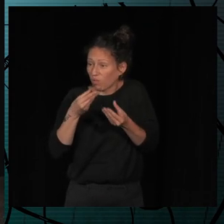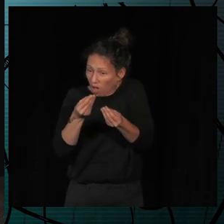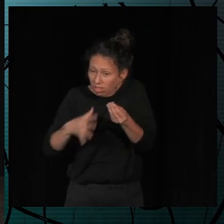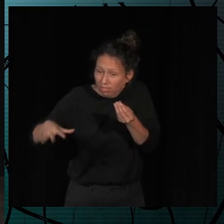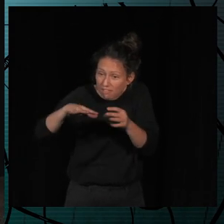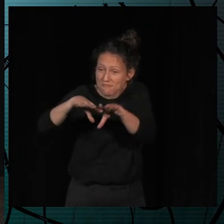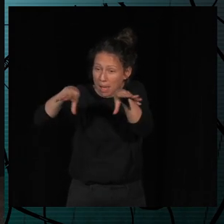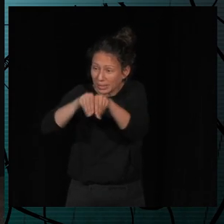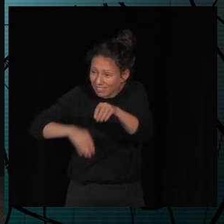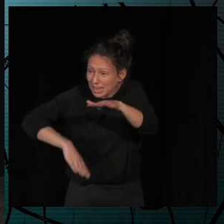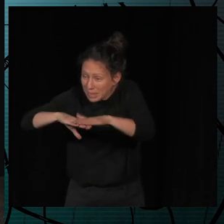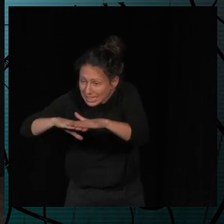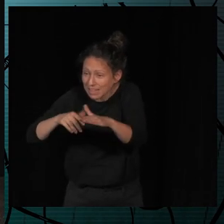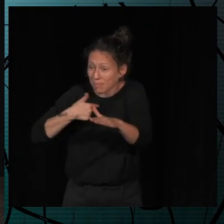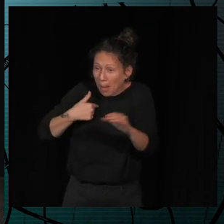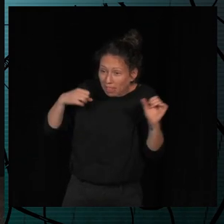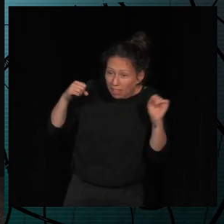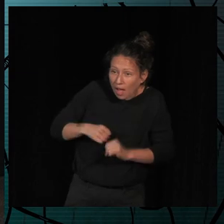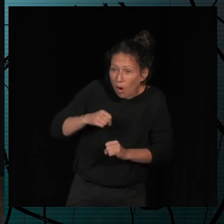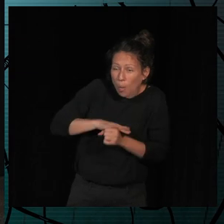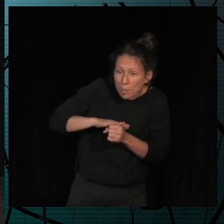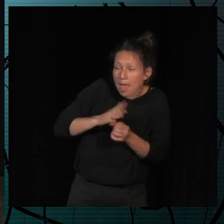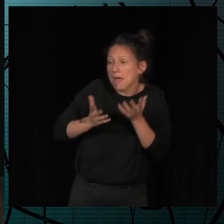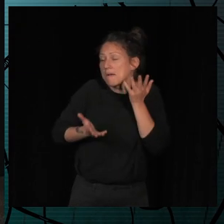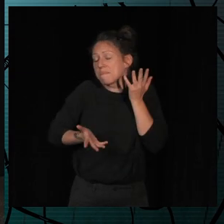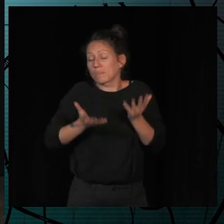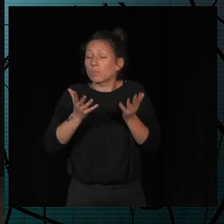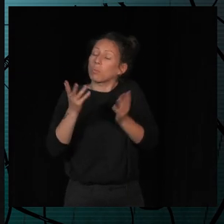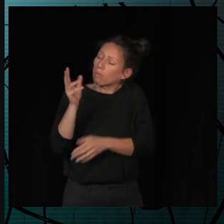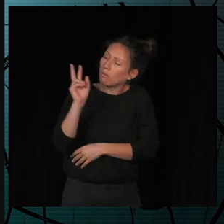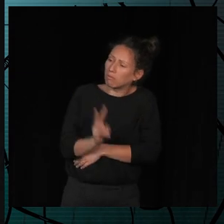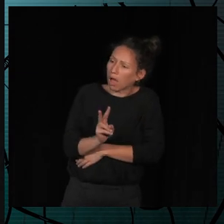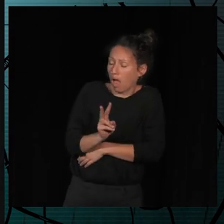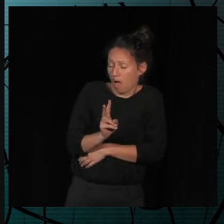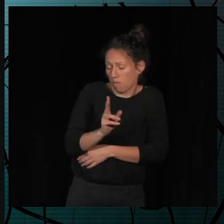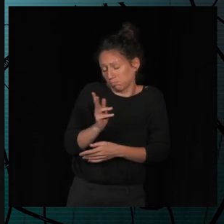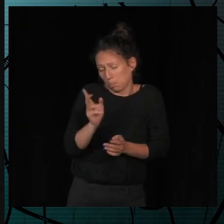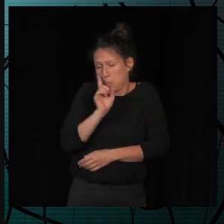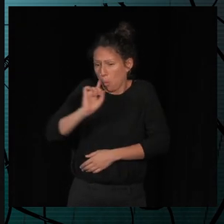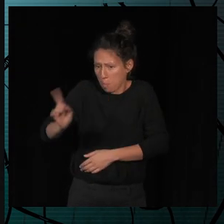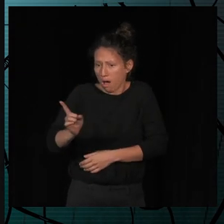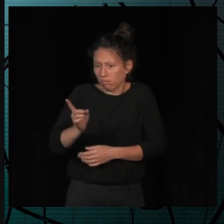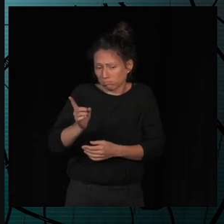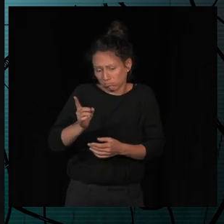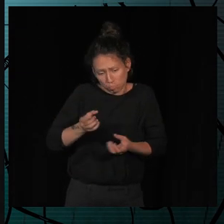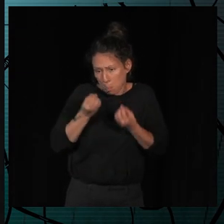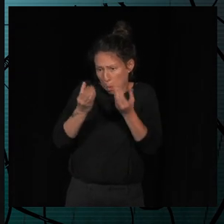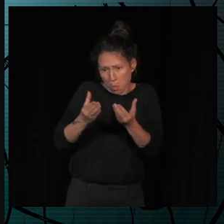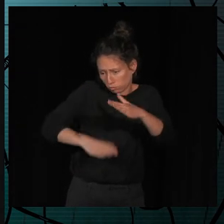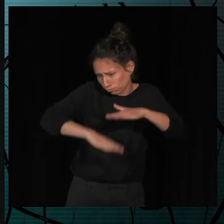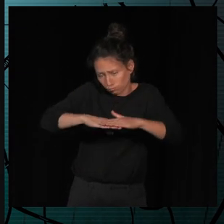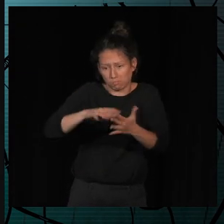eu le mérite je pense et je crois que c'est intéressant de de se dire tiens voilà pourquoi pas proposer des âges et en même